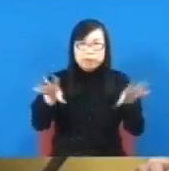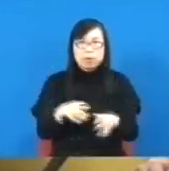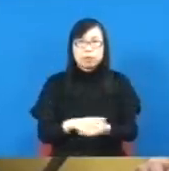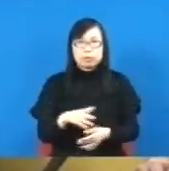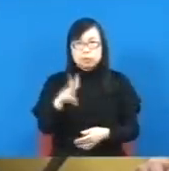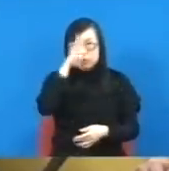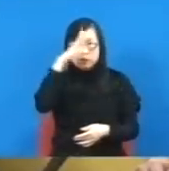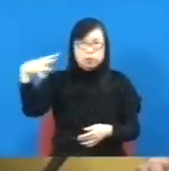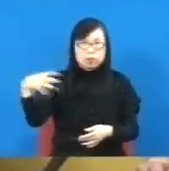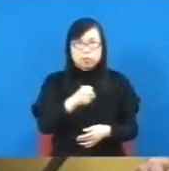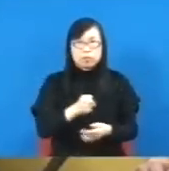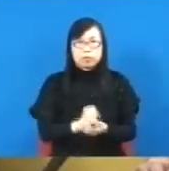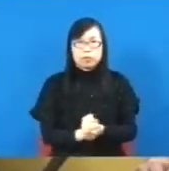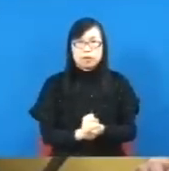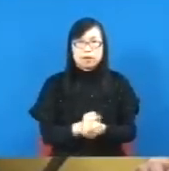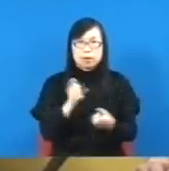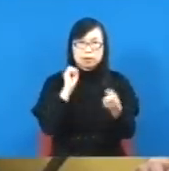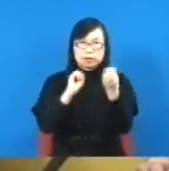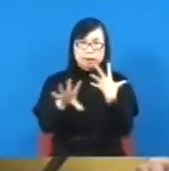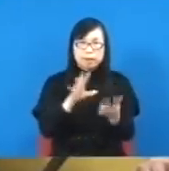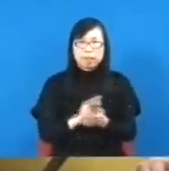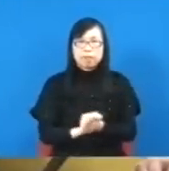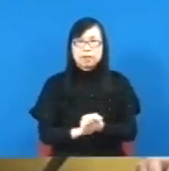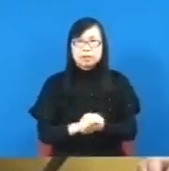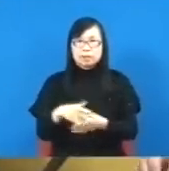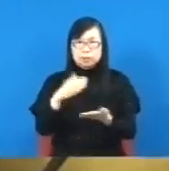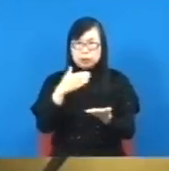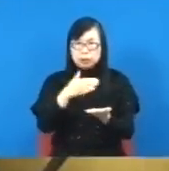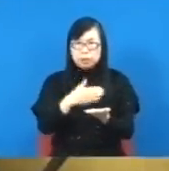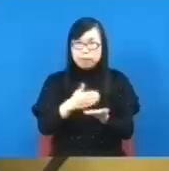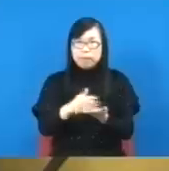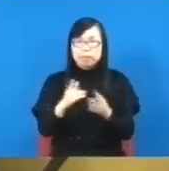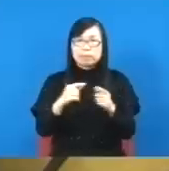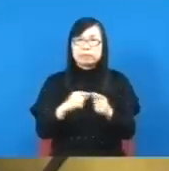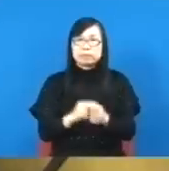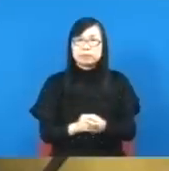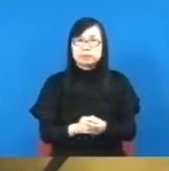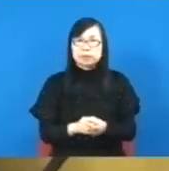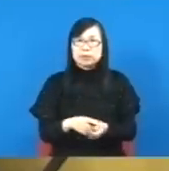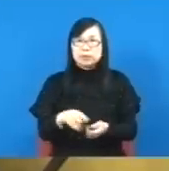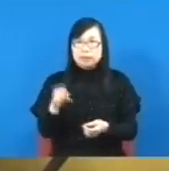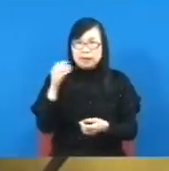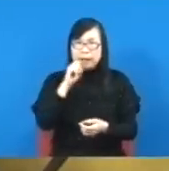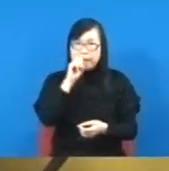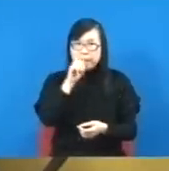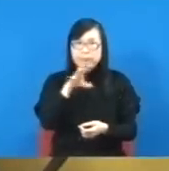有呢個 Q&A 即係答問咧，咁我就會派定啲 係你嘅環節嚟，我覺得 啲 Q